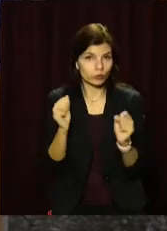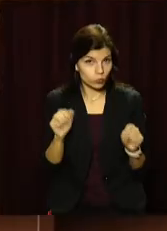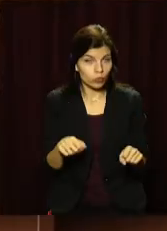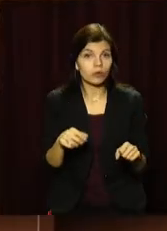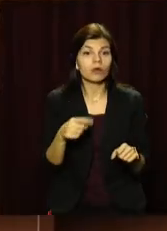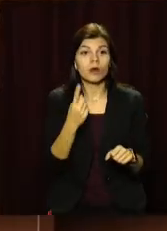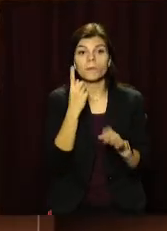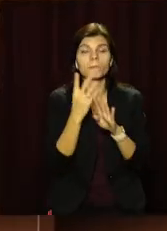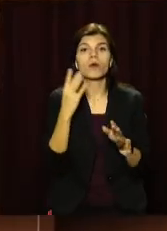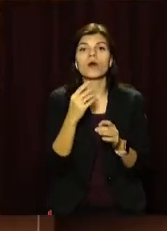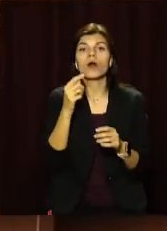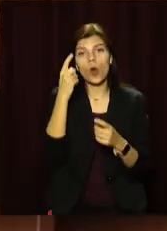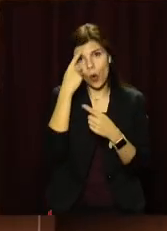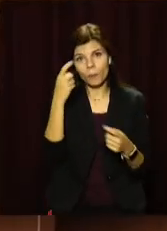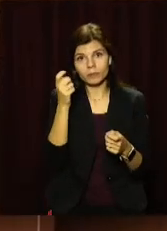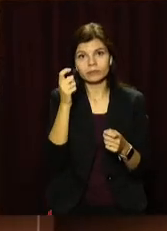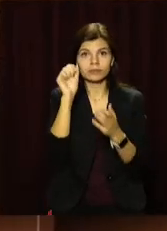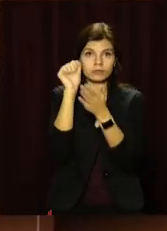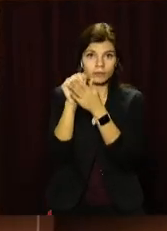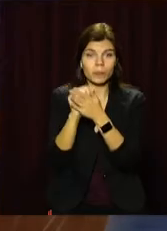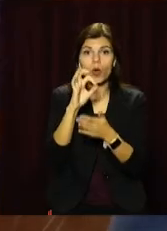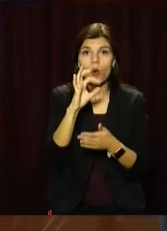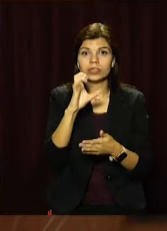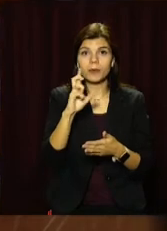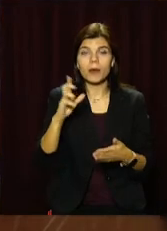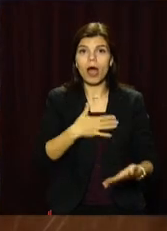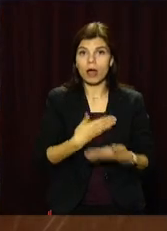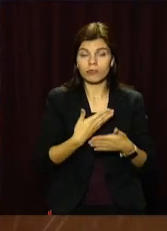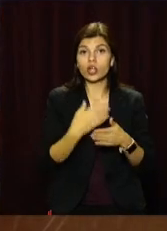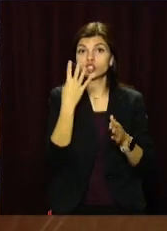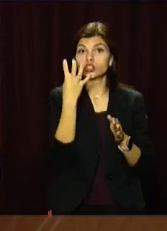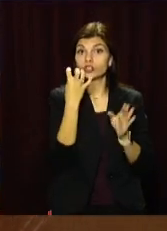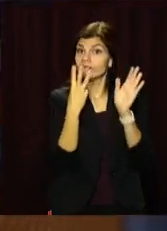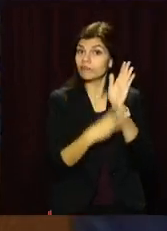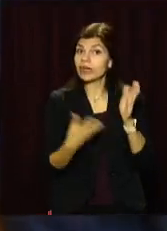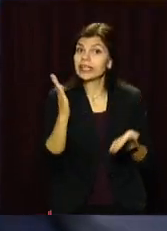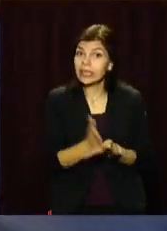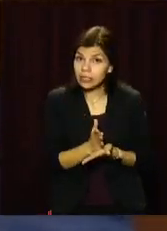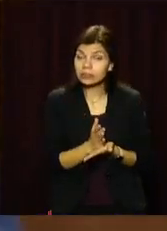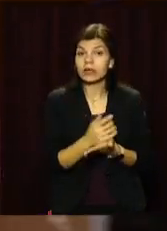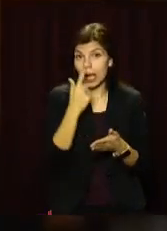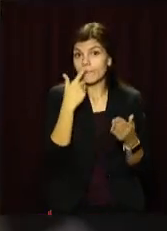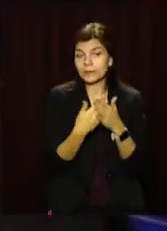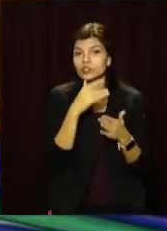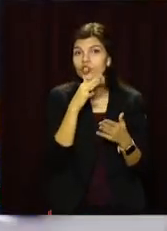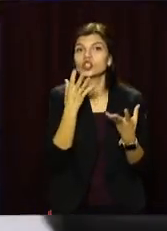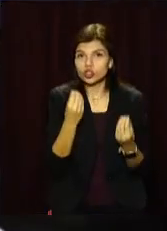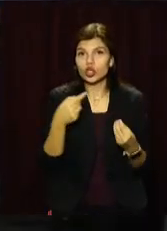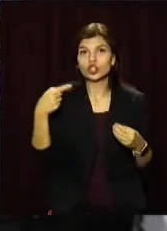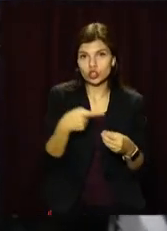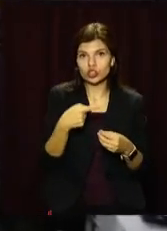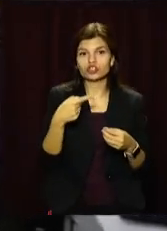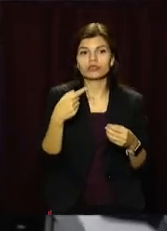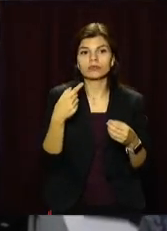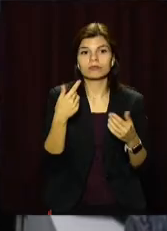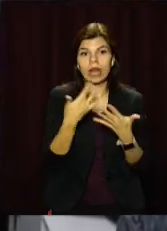дошки для оголошень отримали найактивніші ОСББ, таких 480. Найближчим часом забезпечать ще 1000